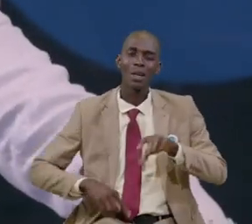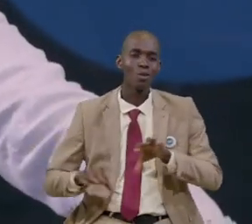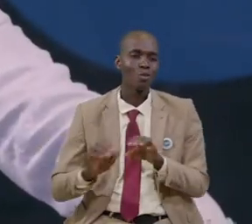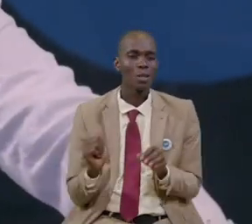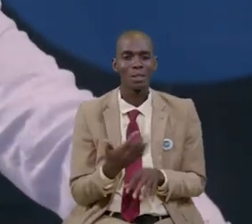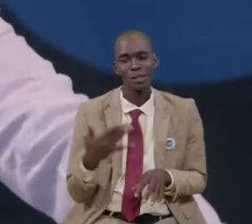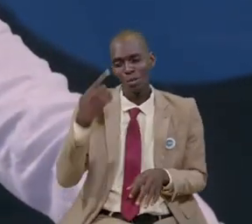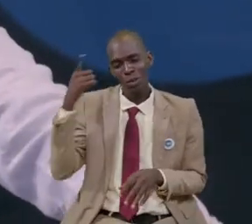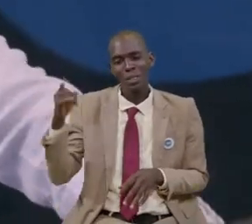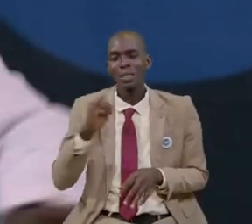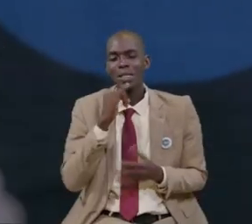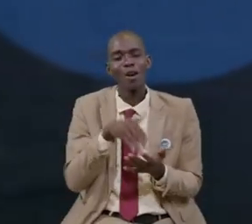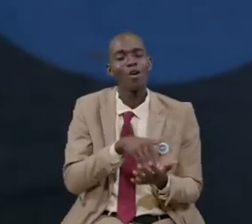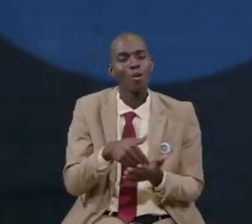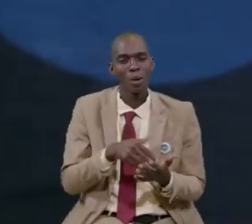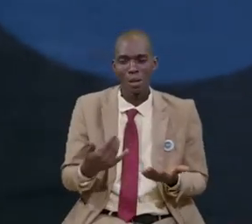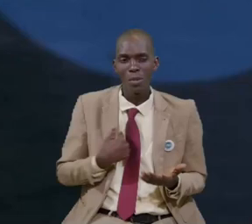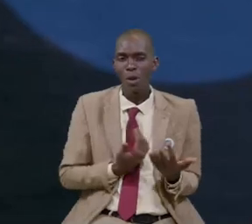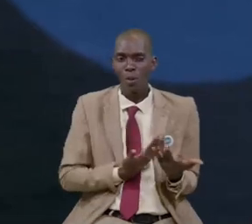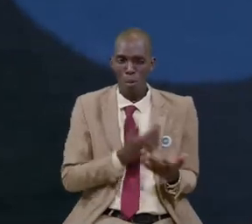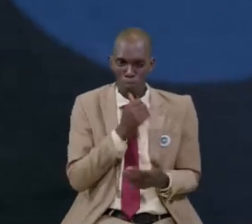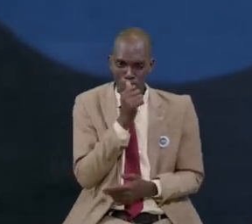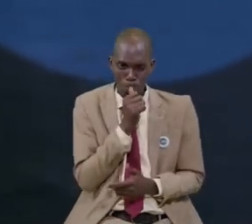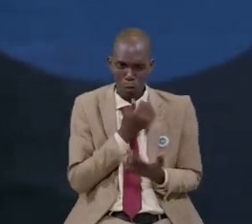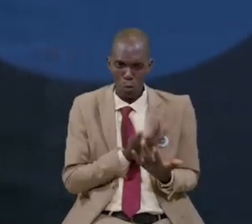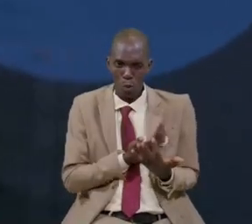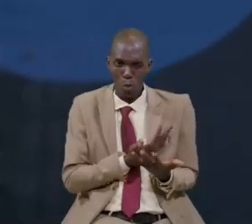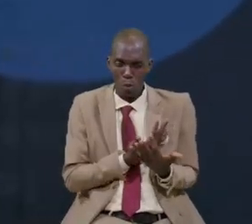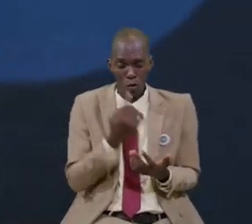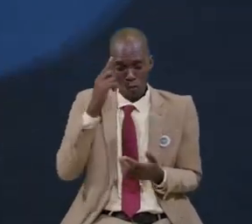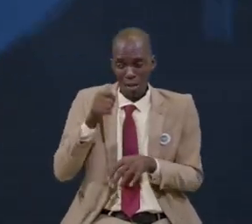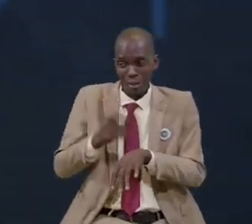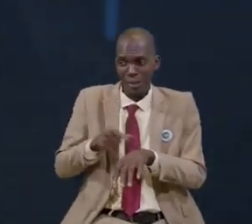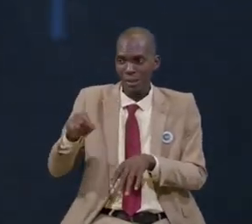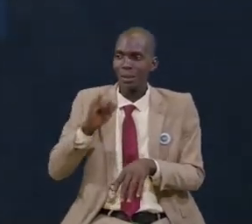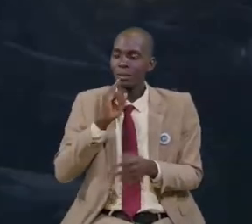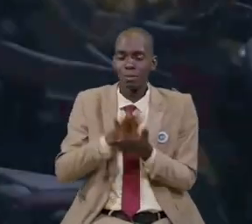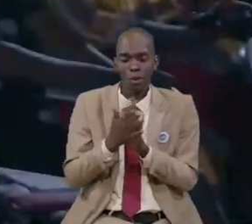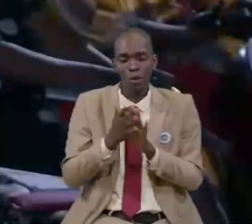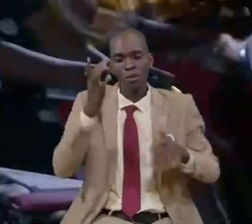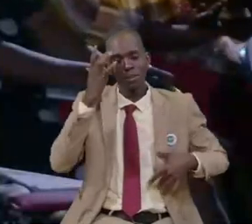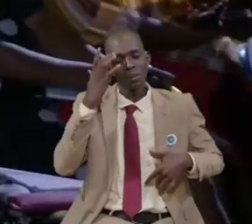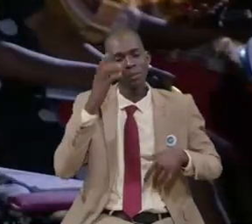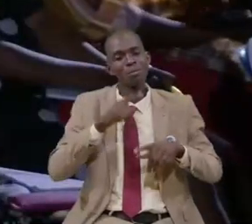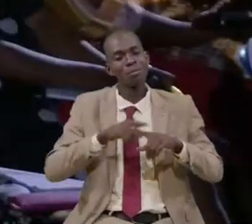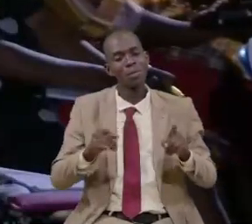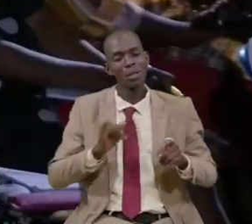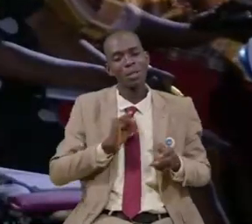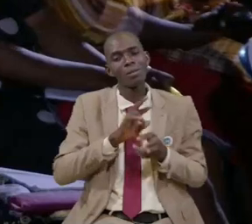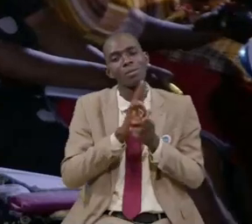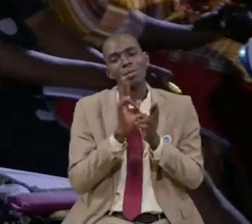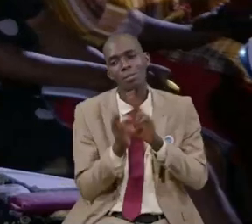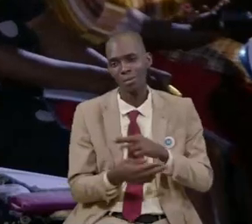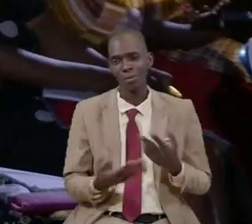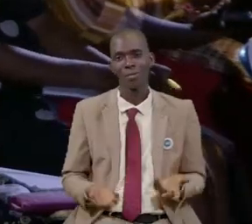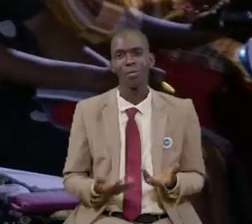à l'époque. J'attendais le temps-là. C'est ainsi combien j'étais méchant. Mais je me suis préparé disant que Seigneur,